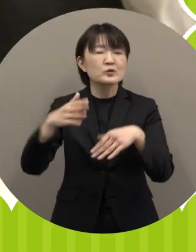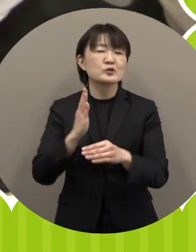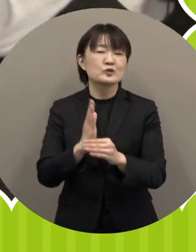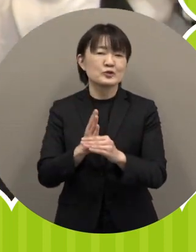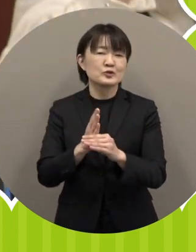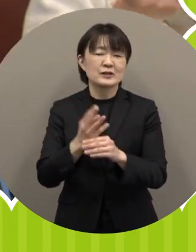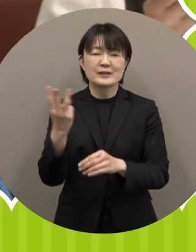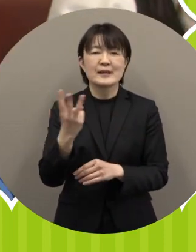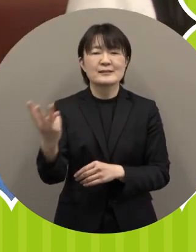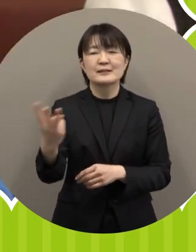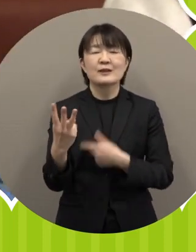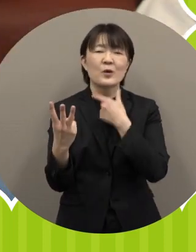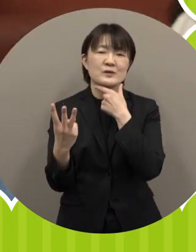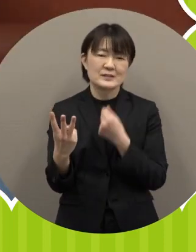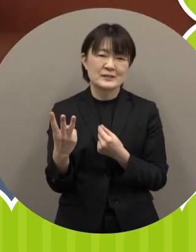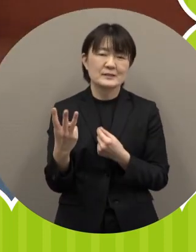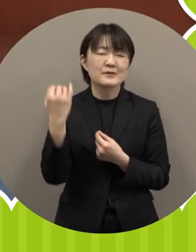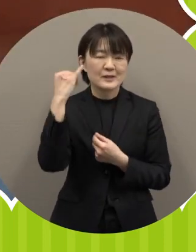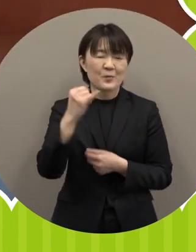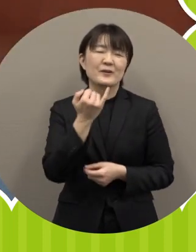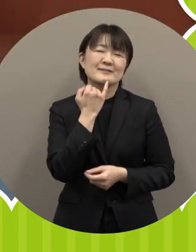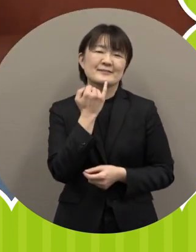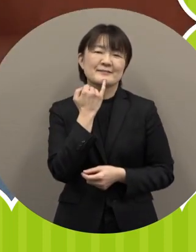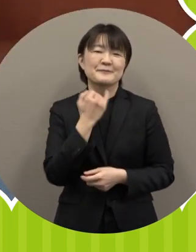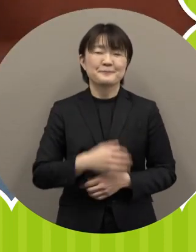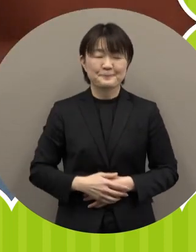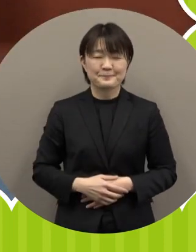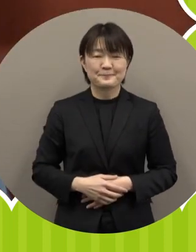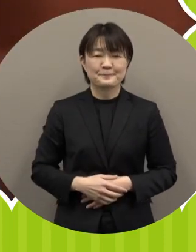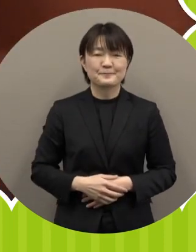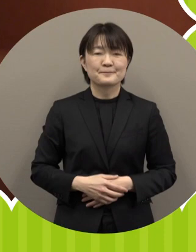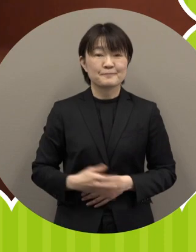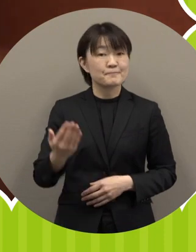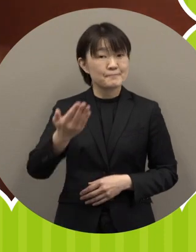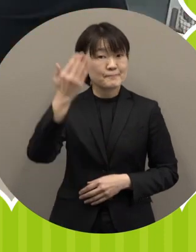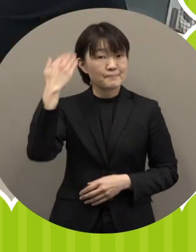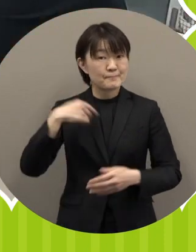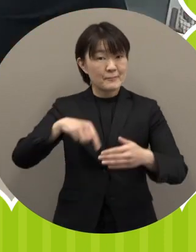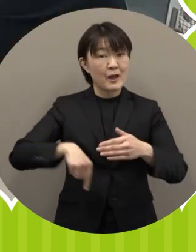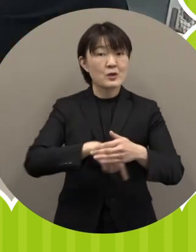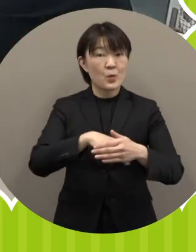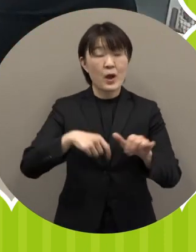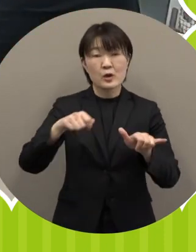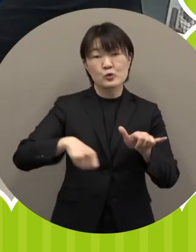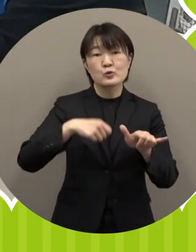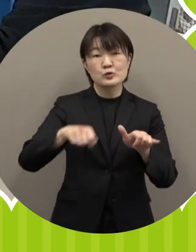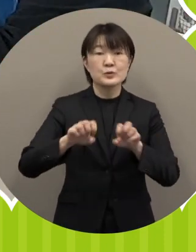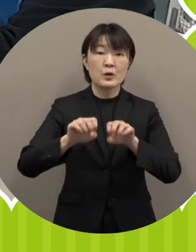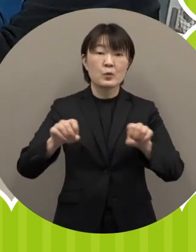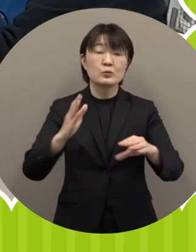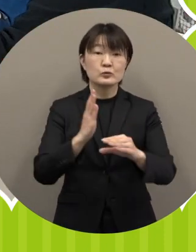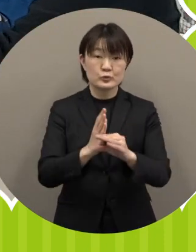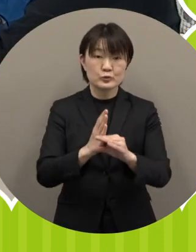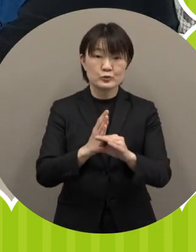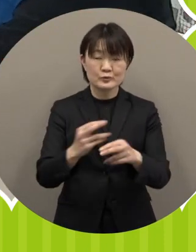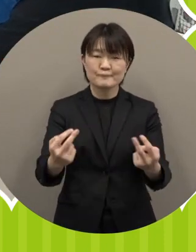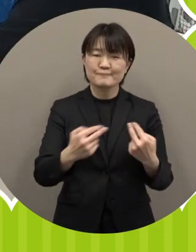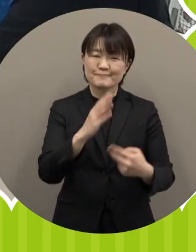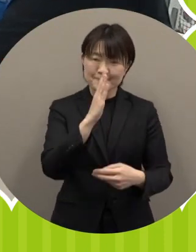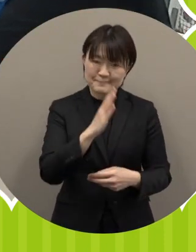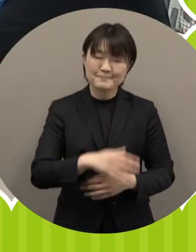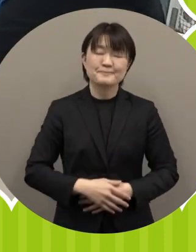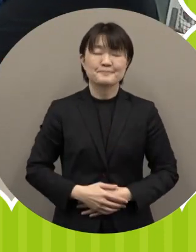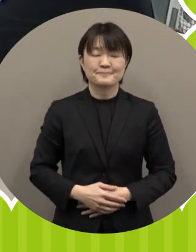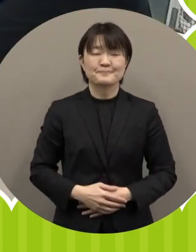人に来てほしいといったメッセージも大歓迎です。また過去の放送は YouTube で配信していますので、ぜひご覧ください